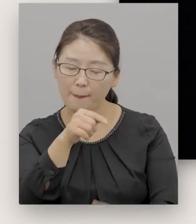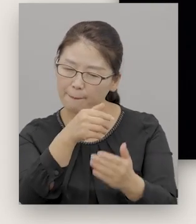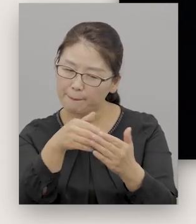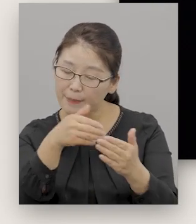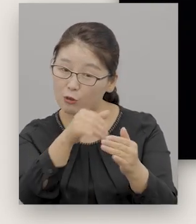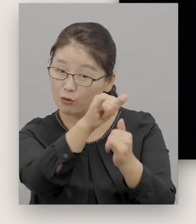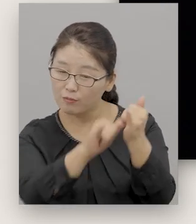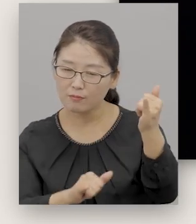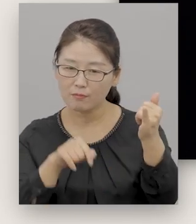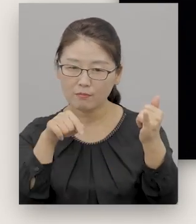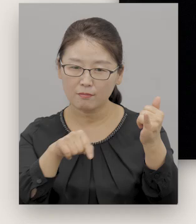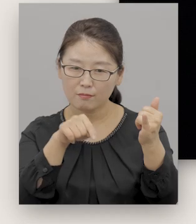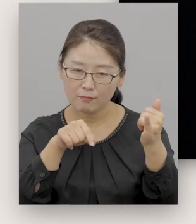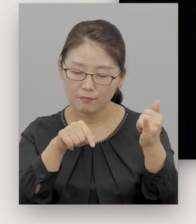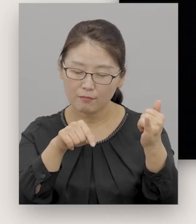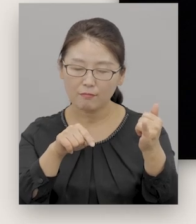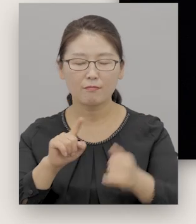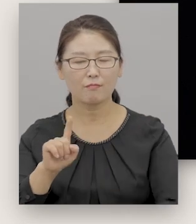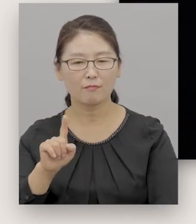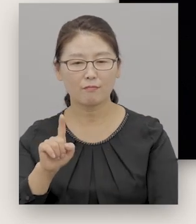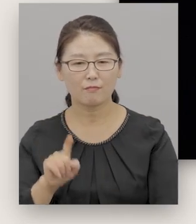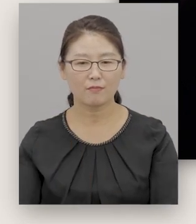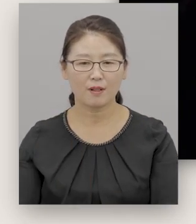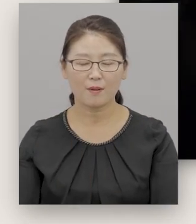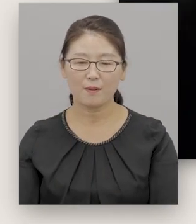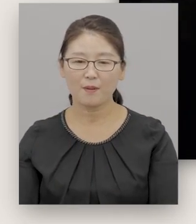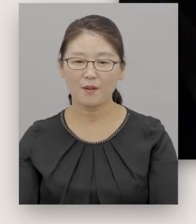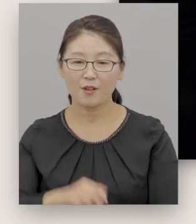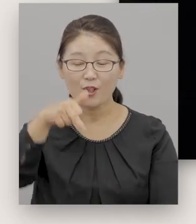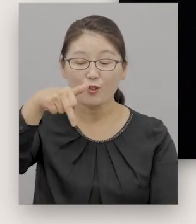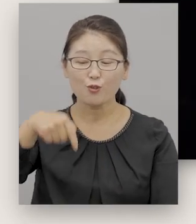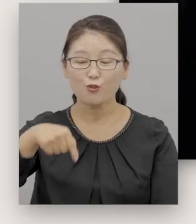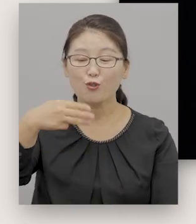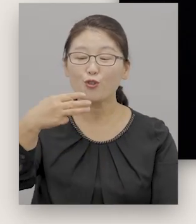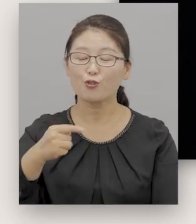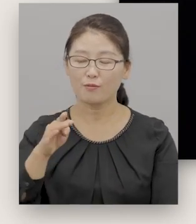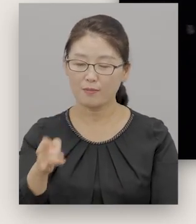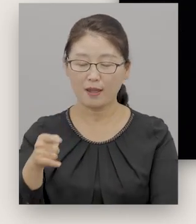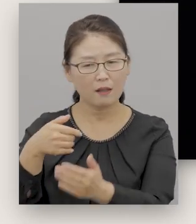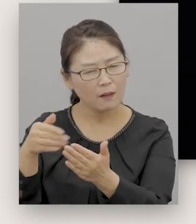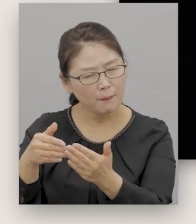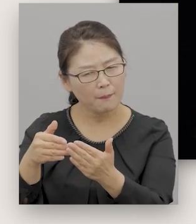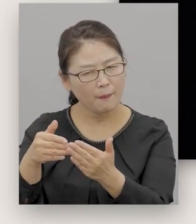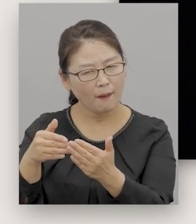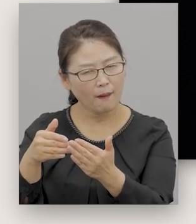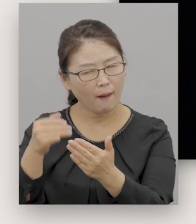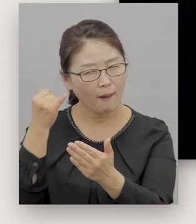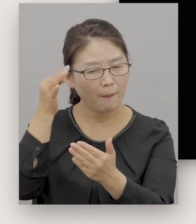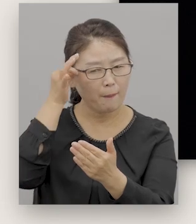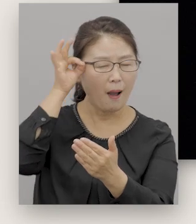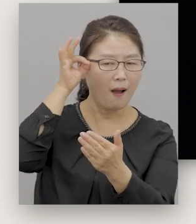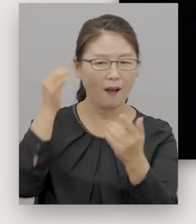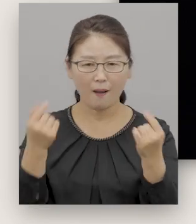미술사적으로도 뭐 꾸르베 그 예를 들면 그 세상의 기원이라고 하는 이제 꾸르베의 그림을 연상시키기도 하는 이제 그런